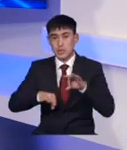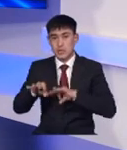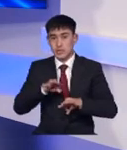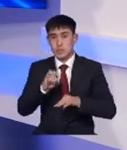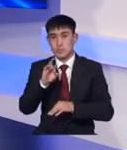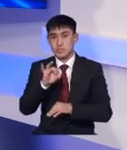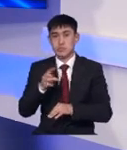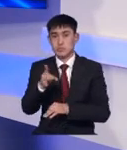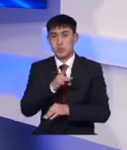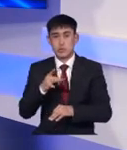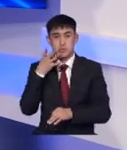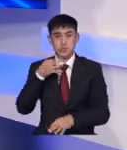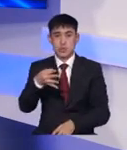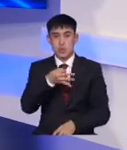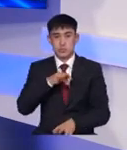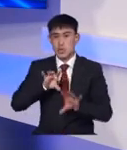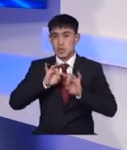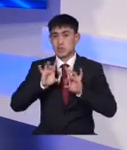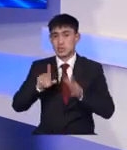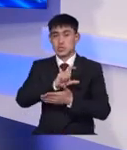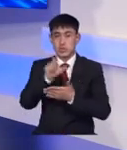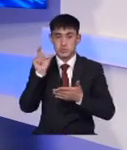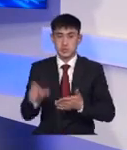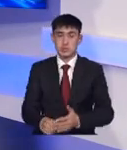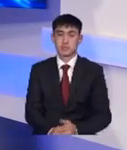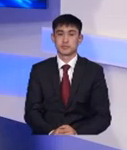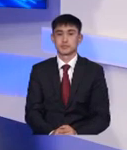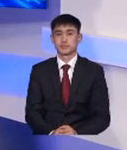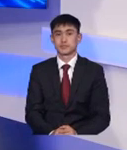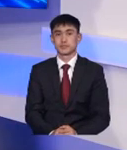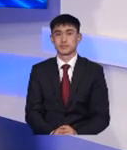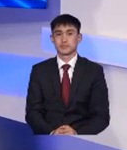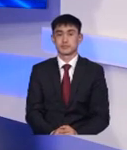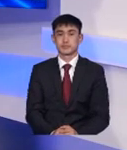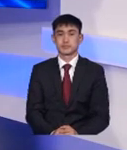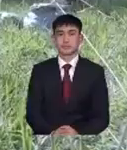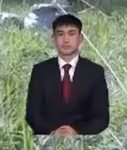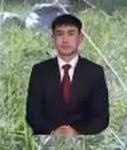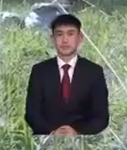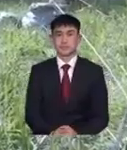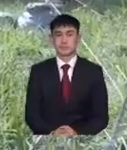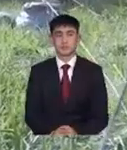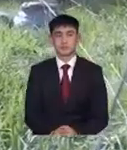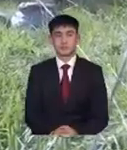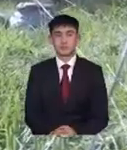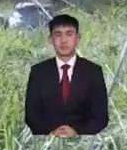в Ембекши-Казахском районе Алматинской области, расскажет наш корреспондент.